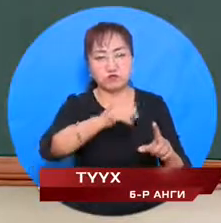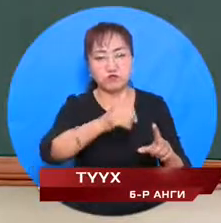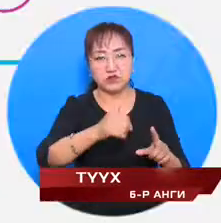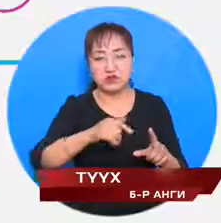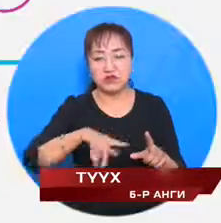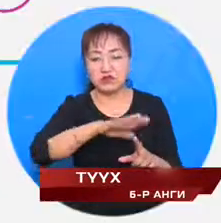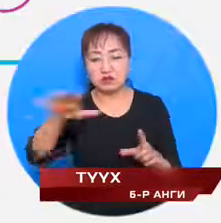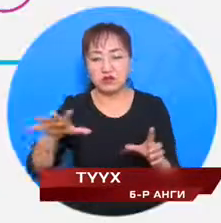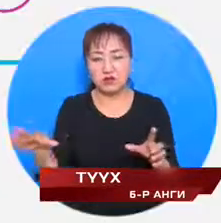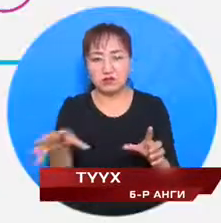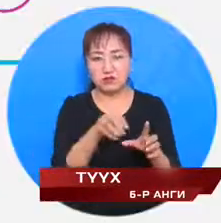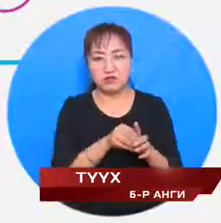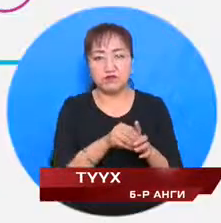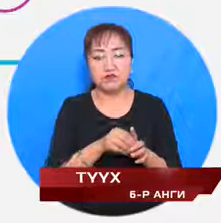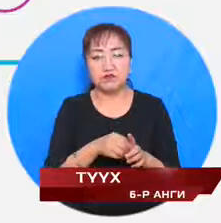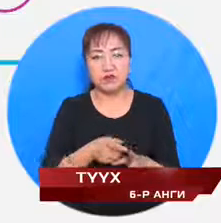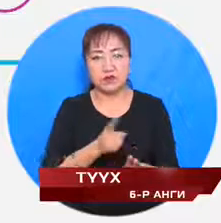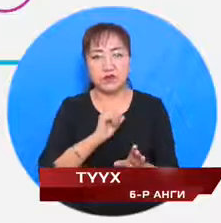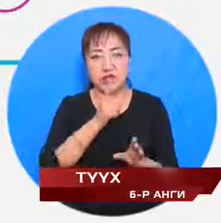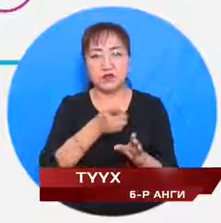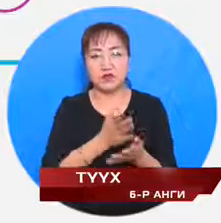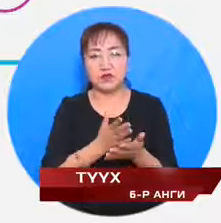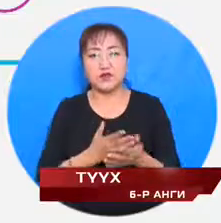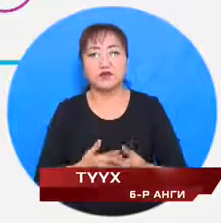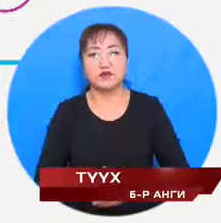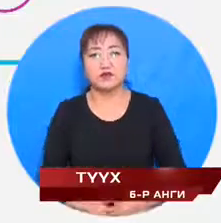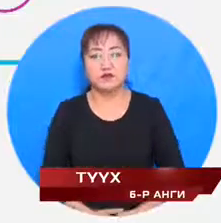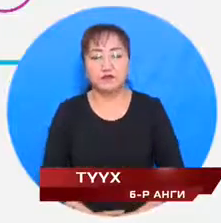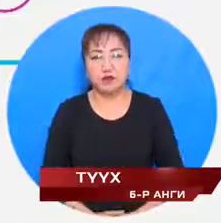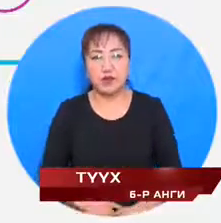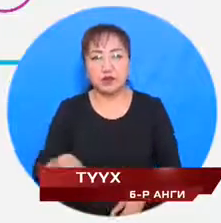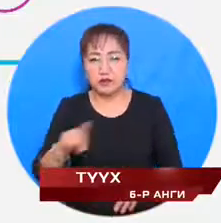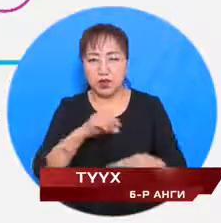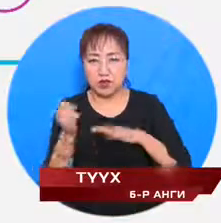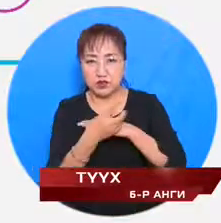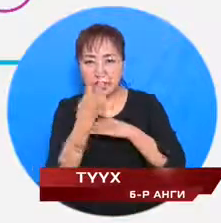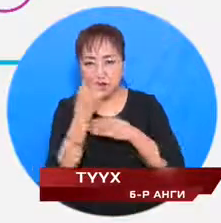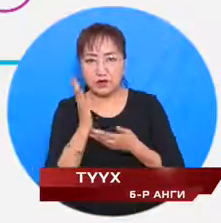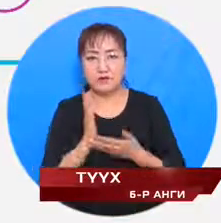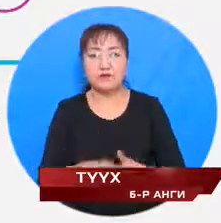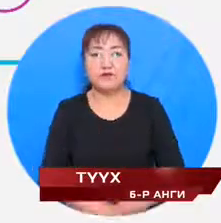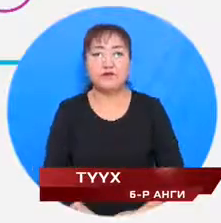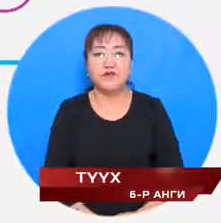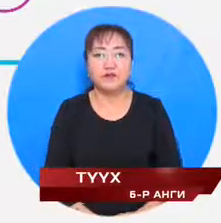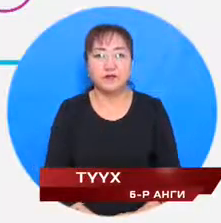буюу үргэлжлүүлэн захирж байгаагаараа ингээд Монгол овг аймагтнуудын улсууд гарч байгаа гэдгийг онцлох зүйтэй байна.